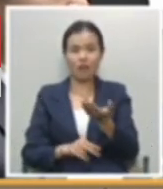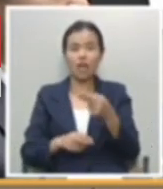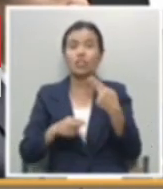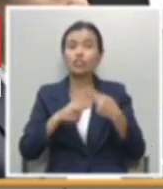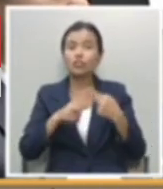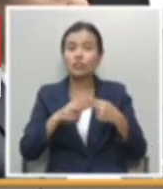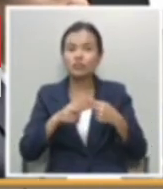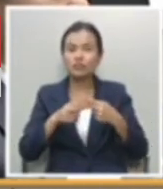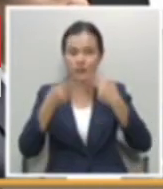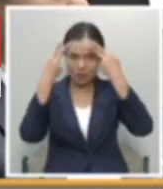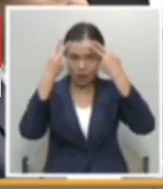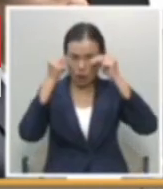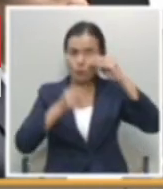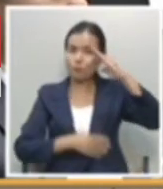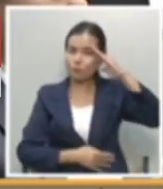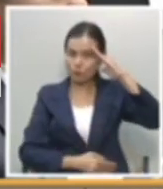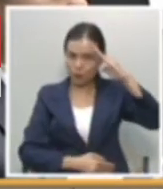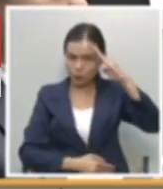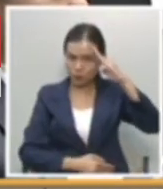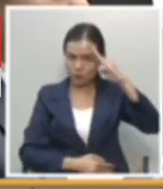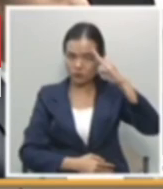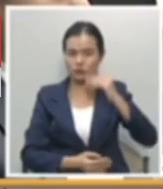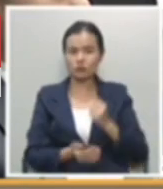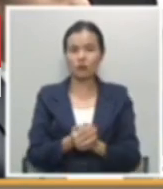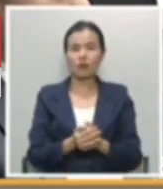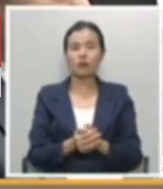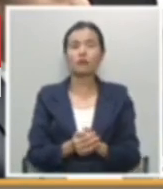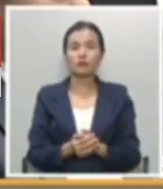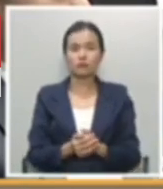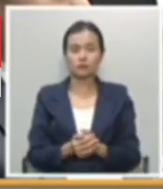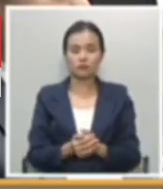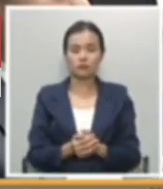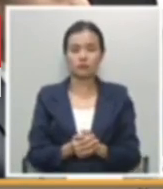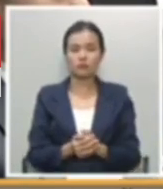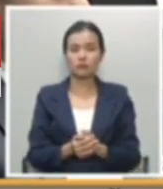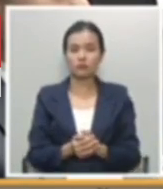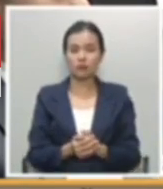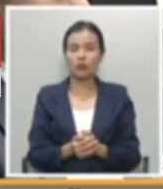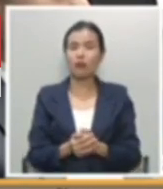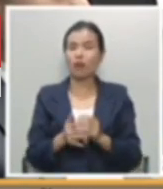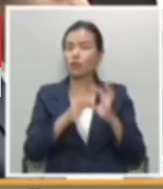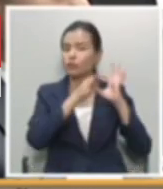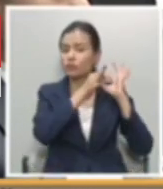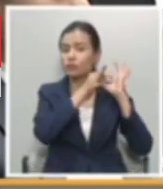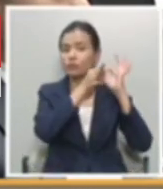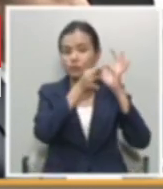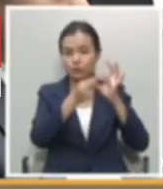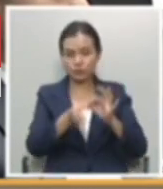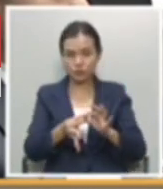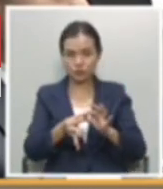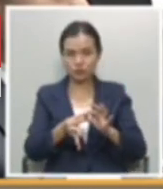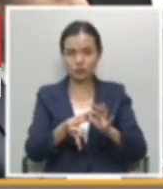ยุทธ์จันทร์โอชาเป็นนายกรัฐมนตรีมาสืบเนื่องกันมาเป็นเวลา